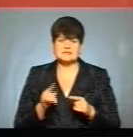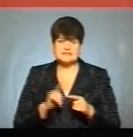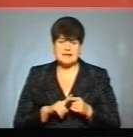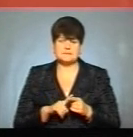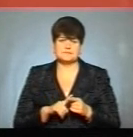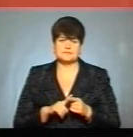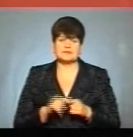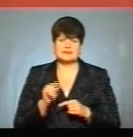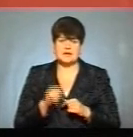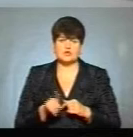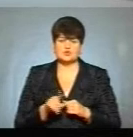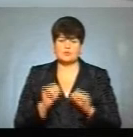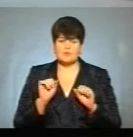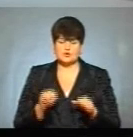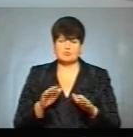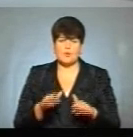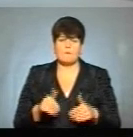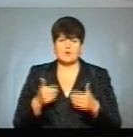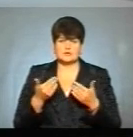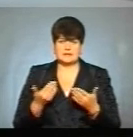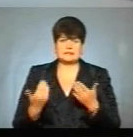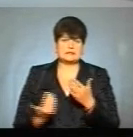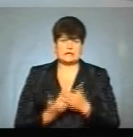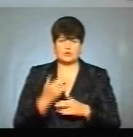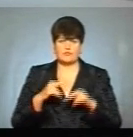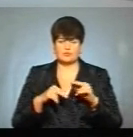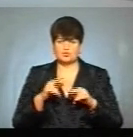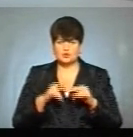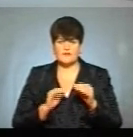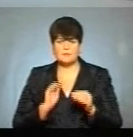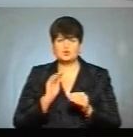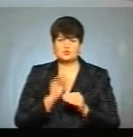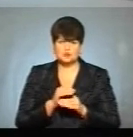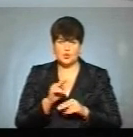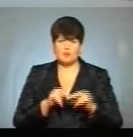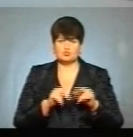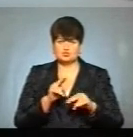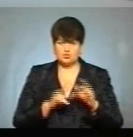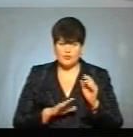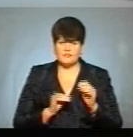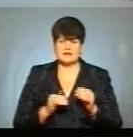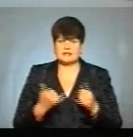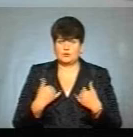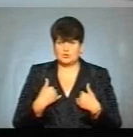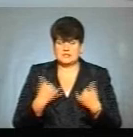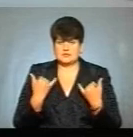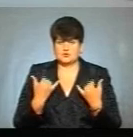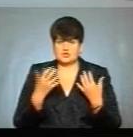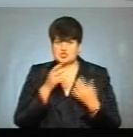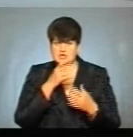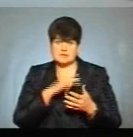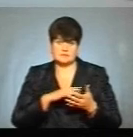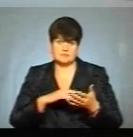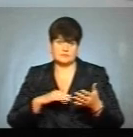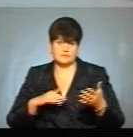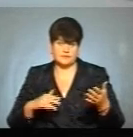це те, що ми можемо подати на нові будови або добудови, які у нас на сьогоднішній час